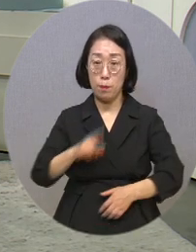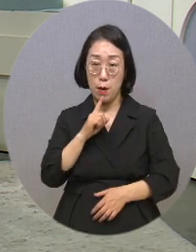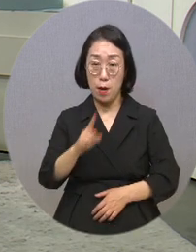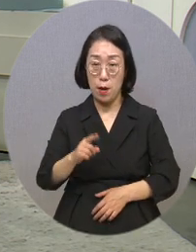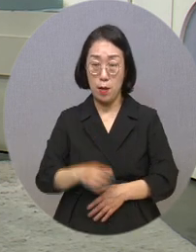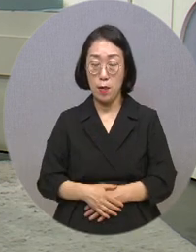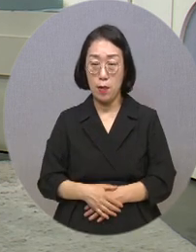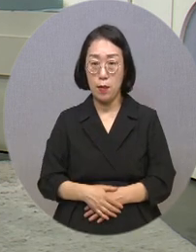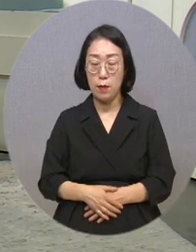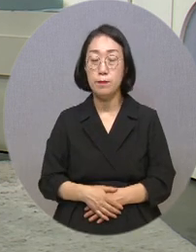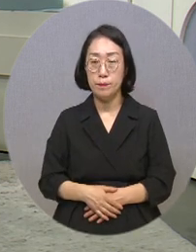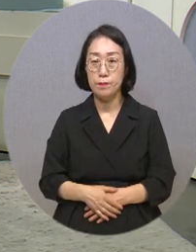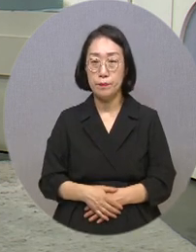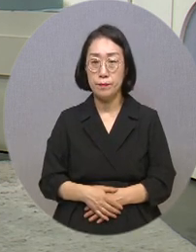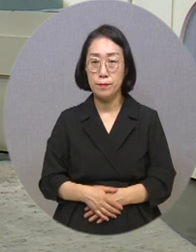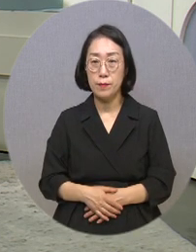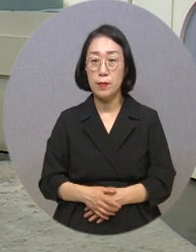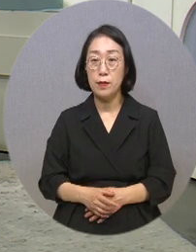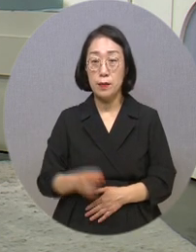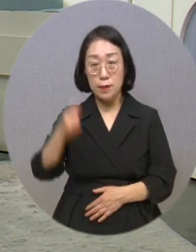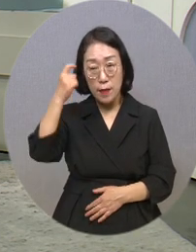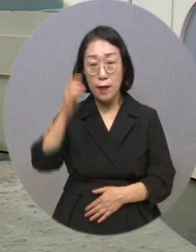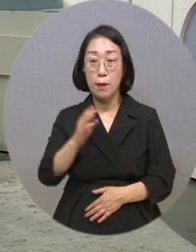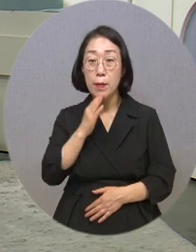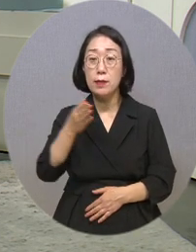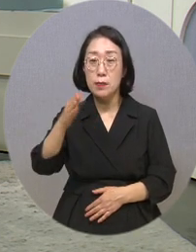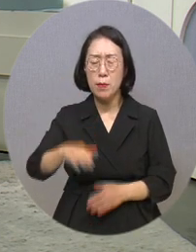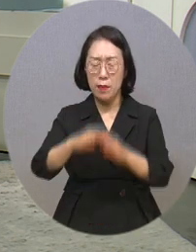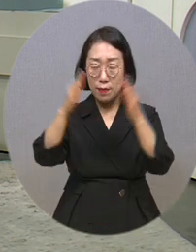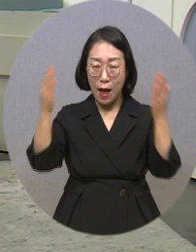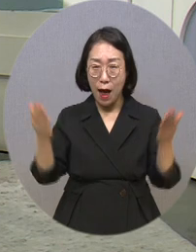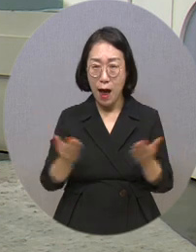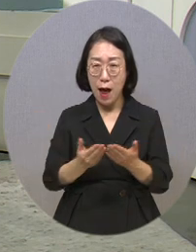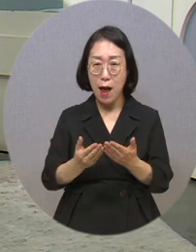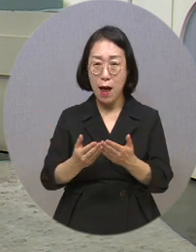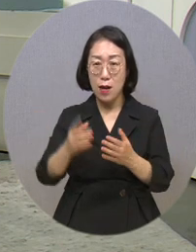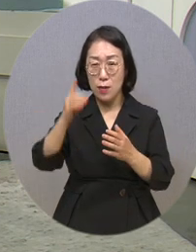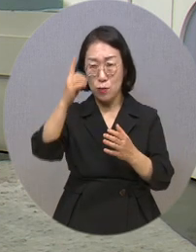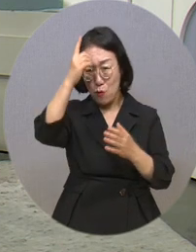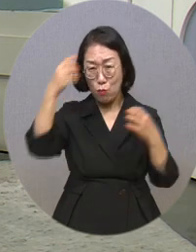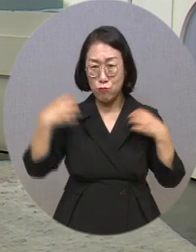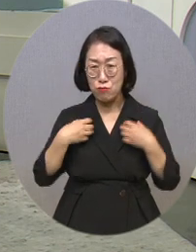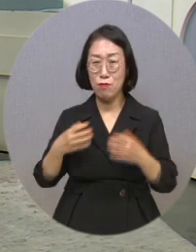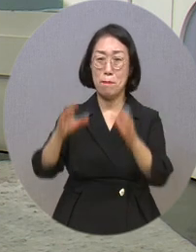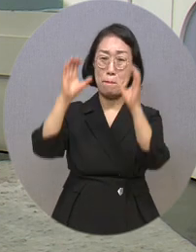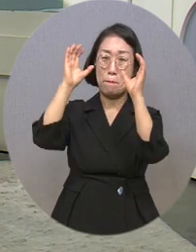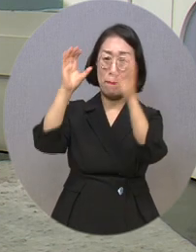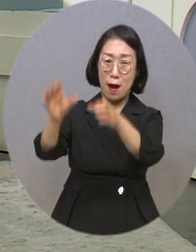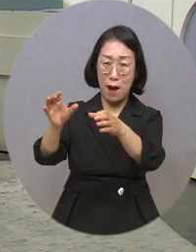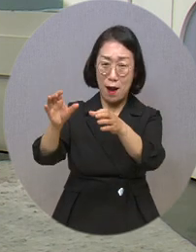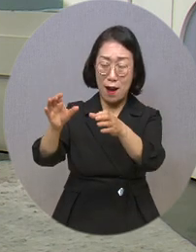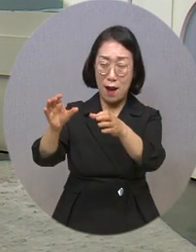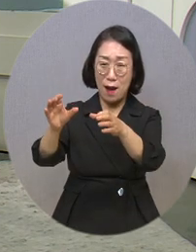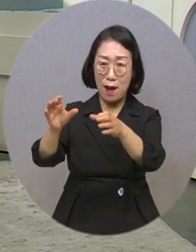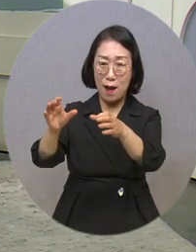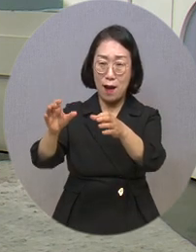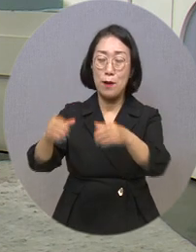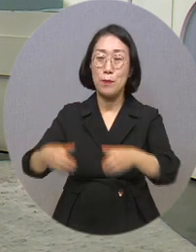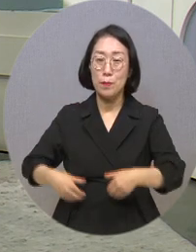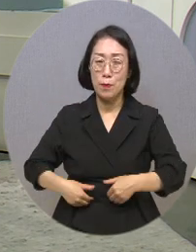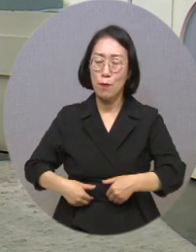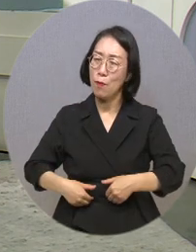이념적으로는 맞다고 생각하고요. 근데 어떻게 국가에 다 책임지겠습니까? 국가가 그런 자세로 나가야 된다는 건